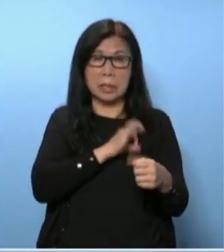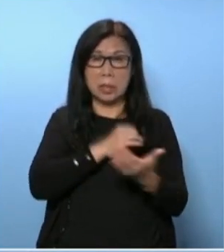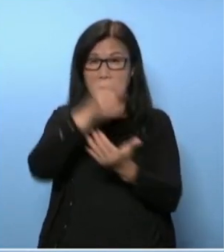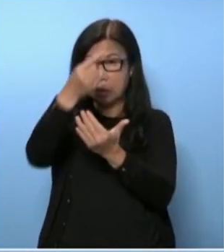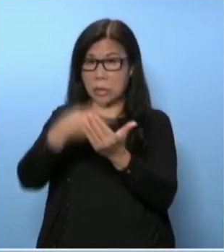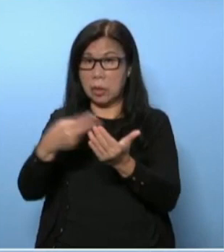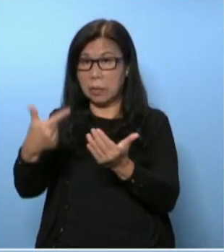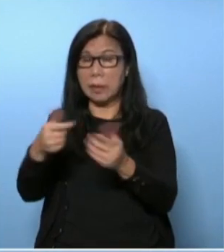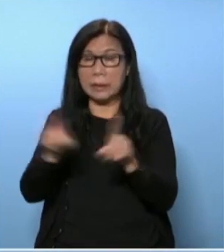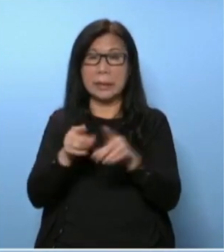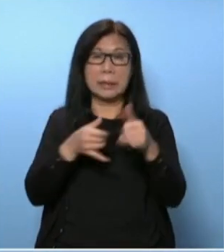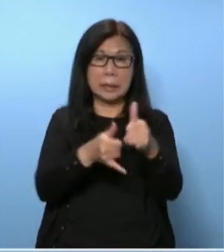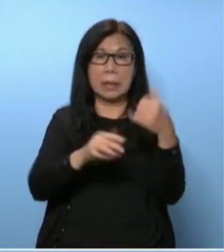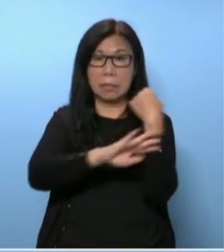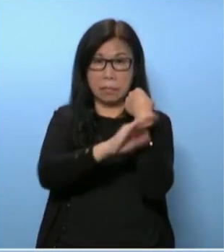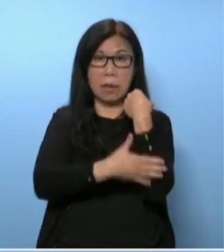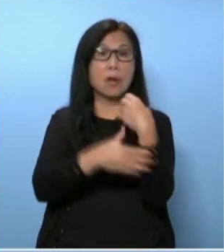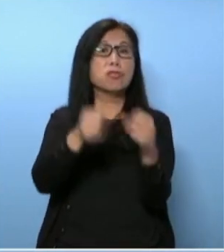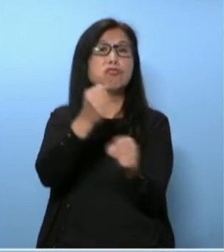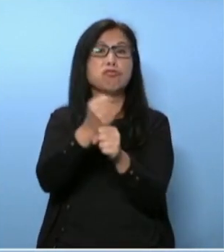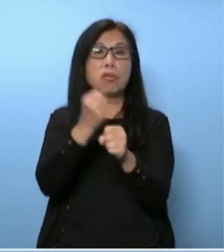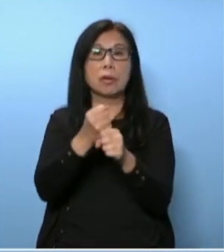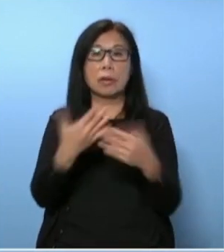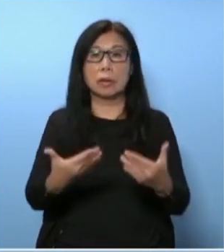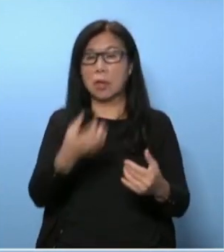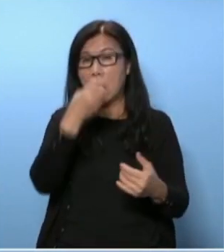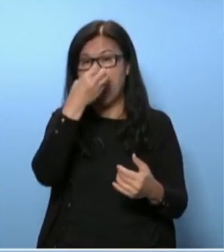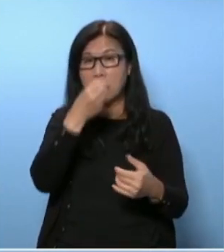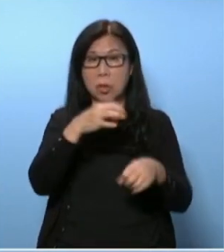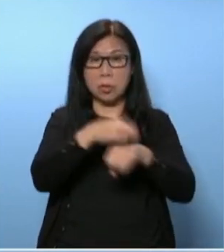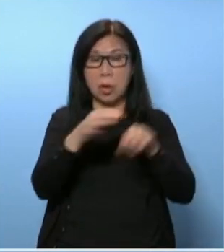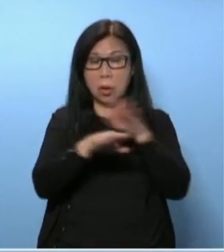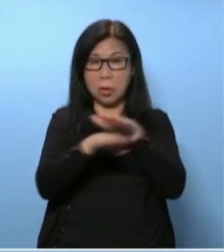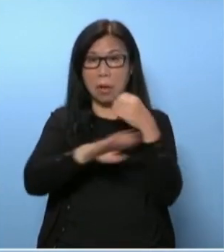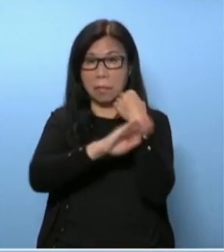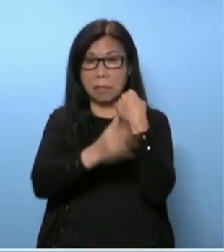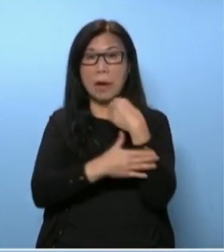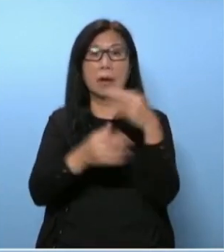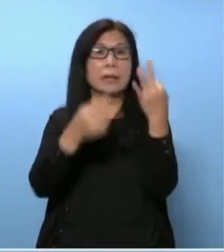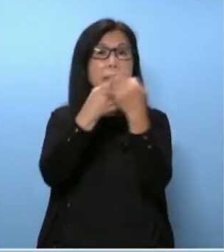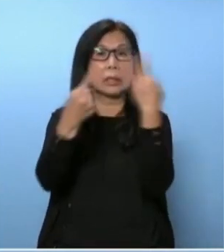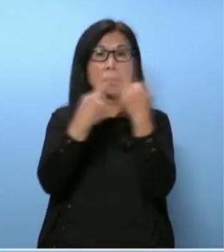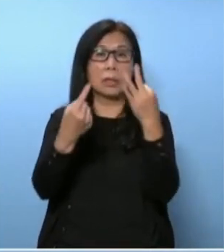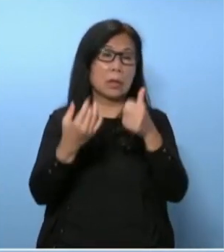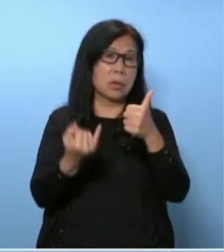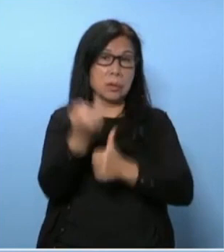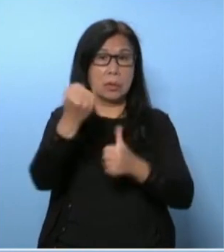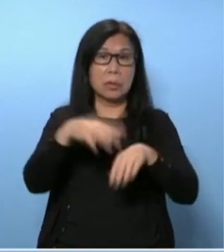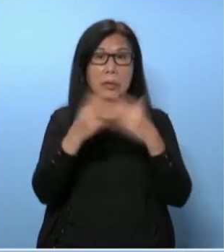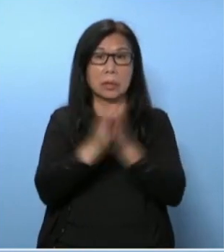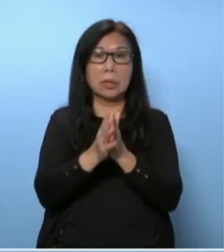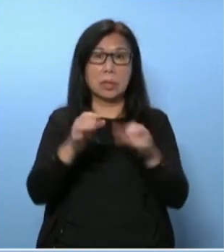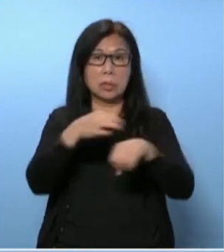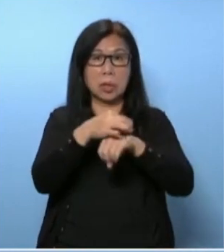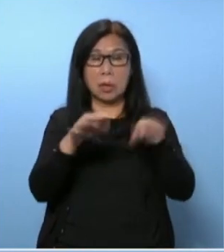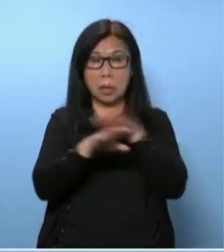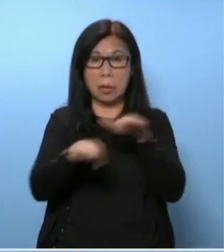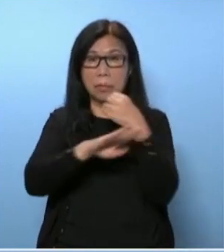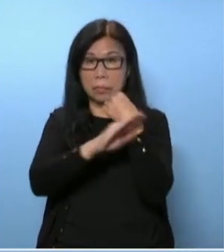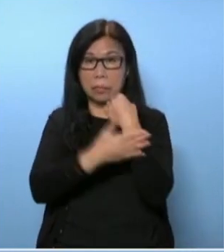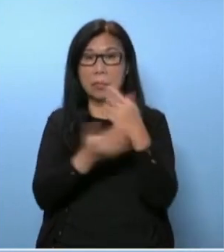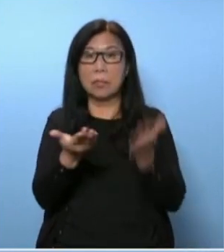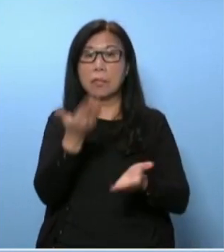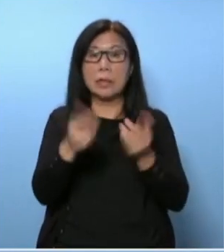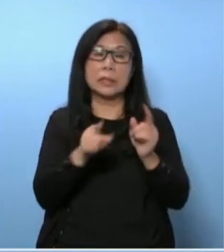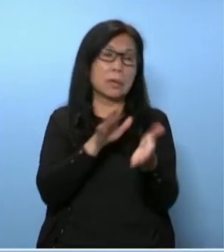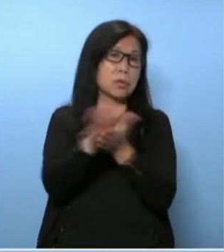條咧，我哋可以依法處理嘅。咁另外亦都係根據呢個香港國安法31条咧，係如果係違反咗呢個國安法咧係定罪嘅話咧，亦都係可能